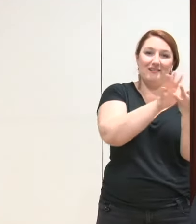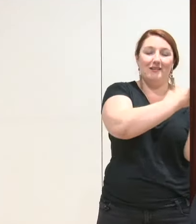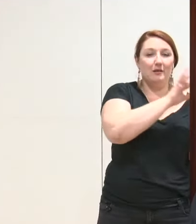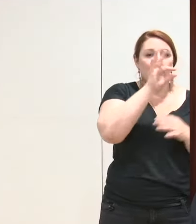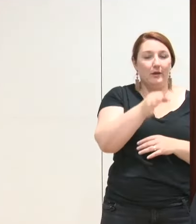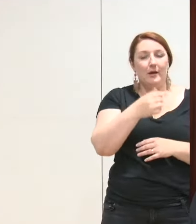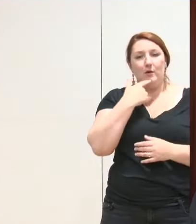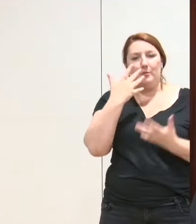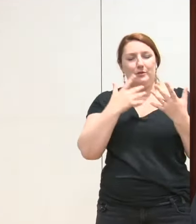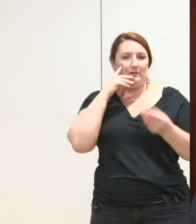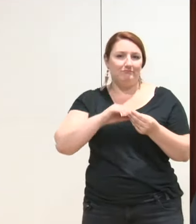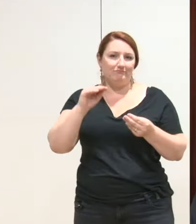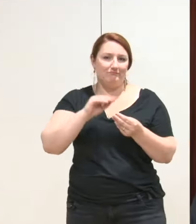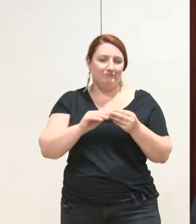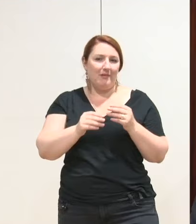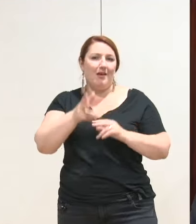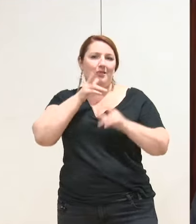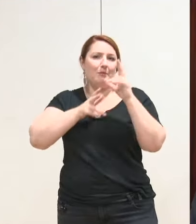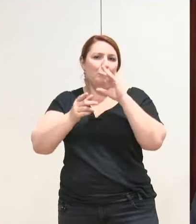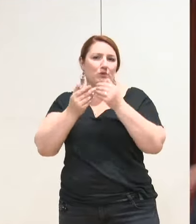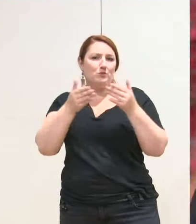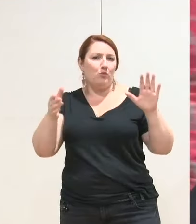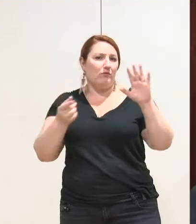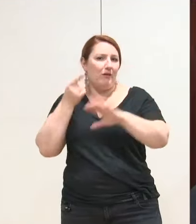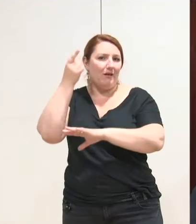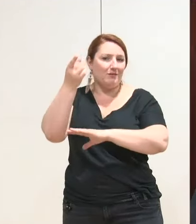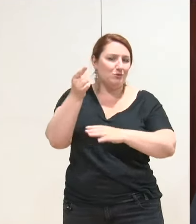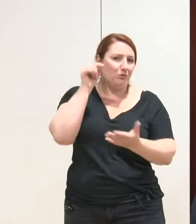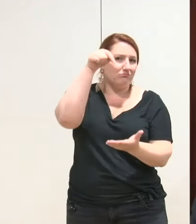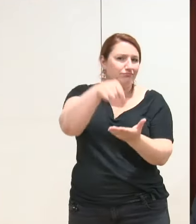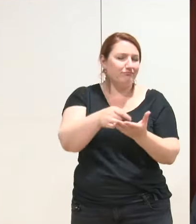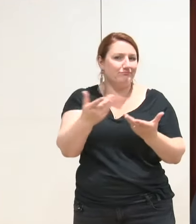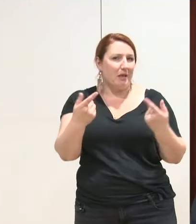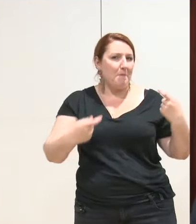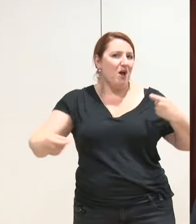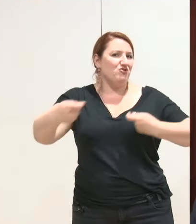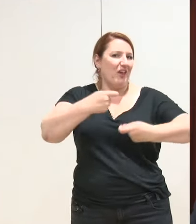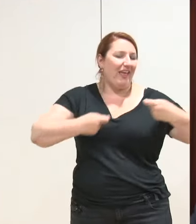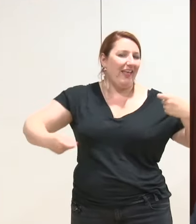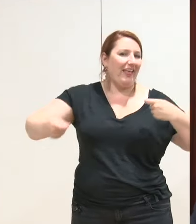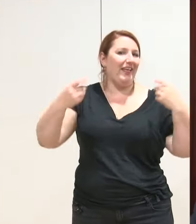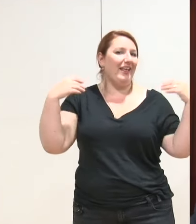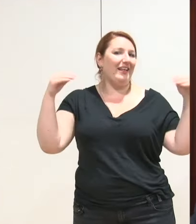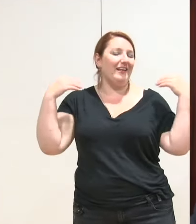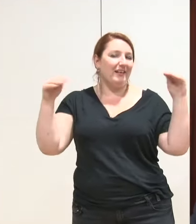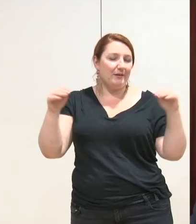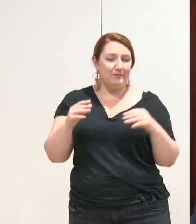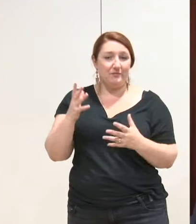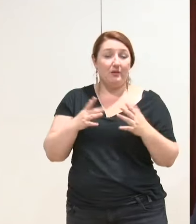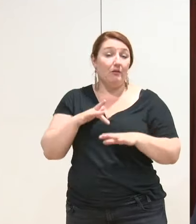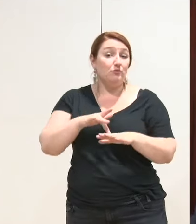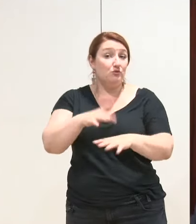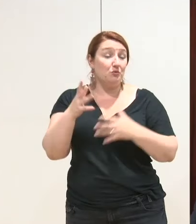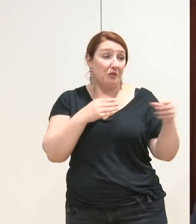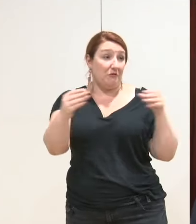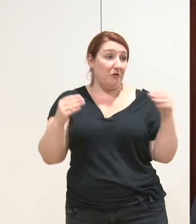ouvert et accueillant sur la place du marché et on a vécu pour ceux en tout cas qui ont pu partager ce ces momentsl à la